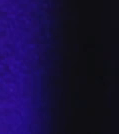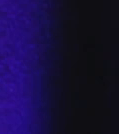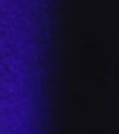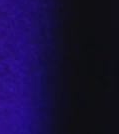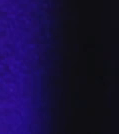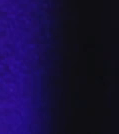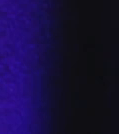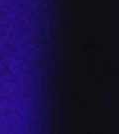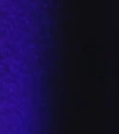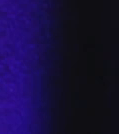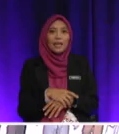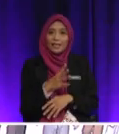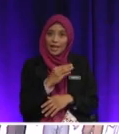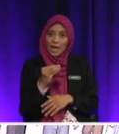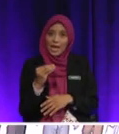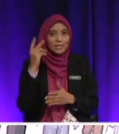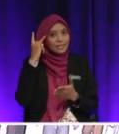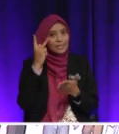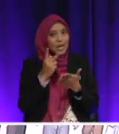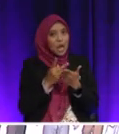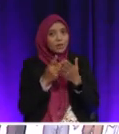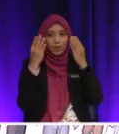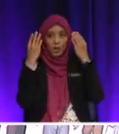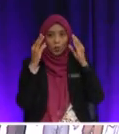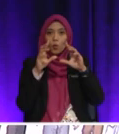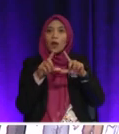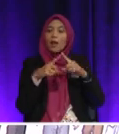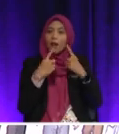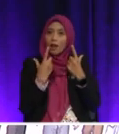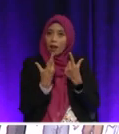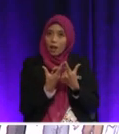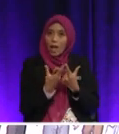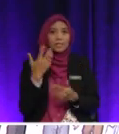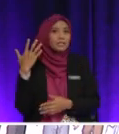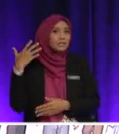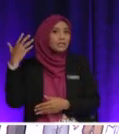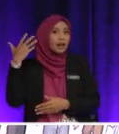hayati dan kita berkenalan dengan Cikgu bagi kelas pembelajaran matematika